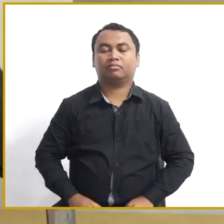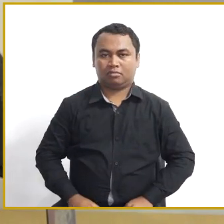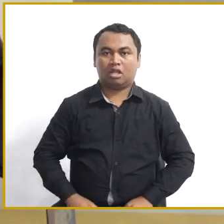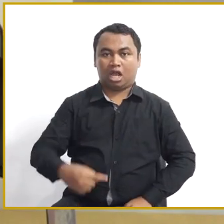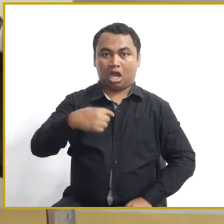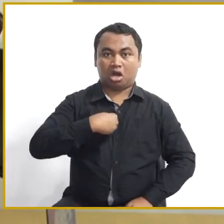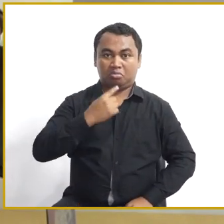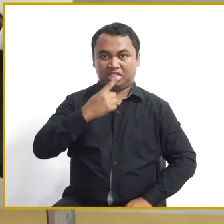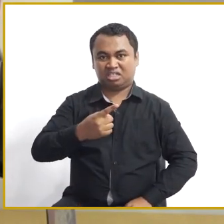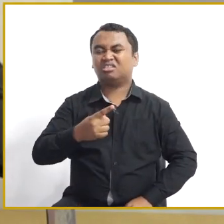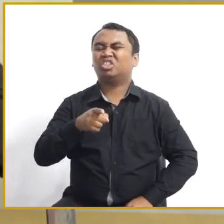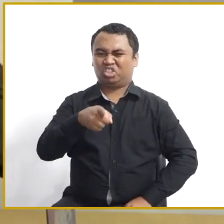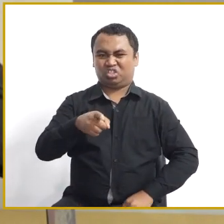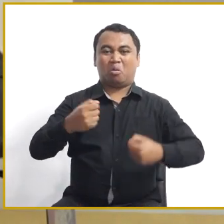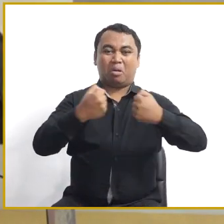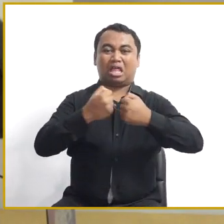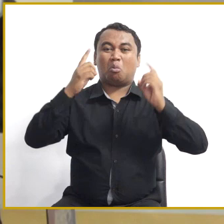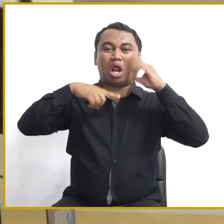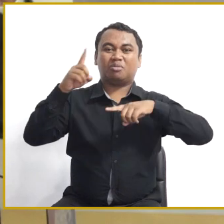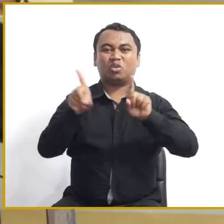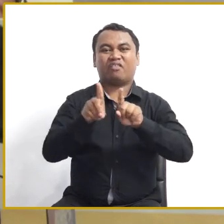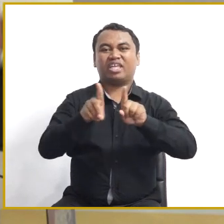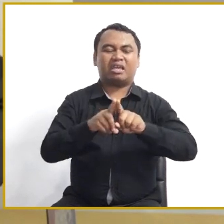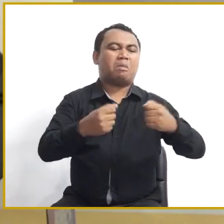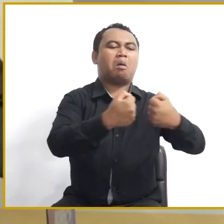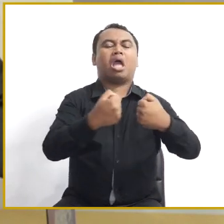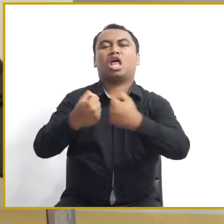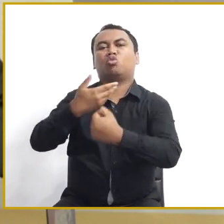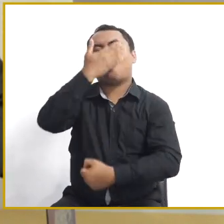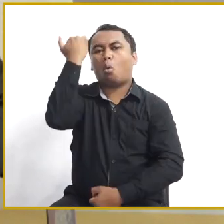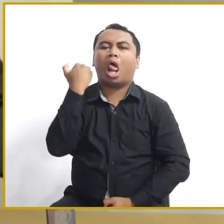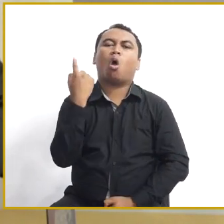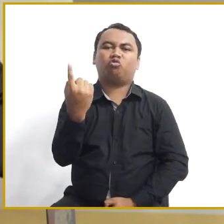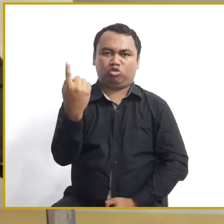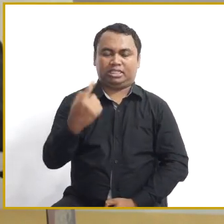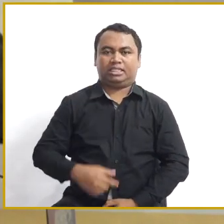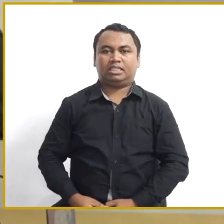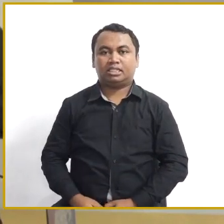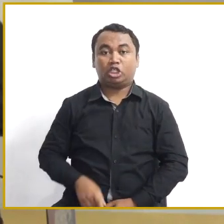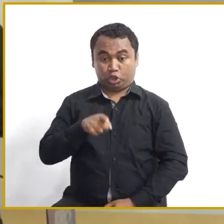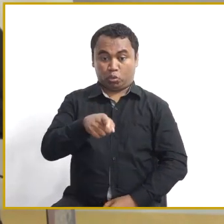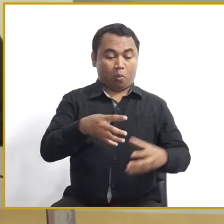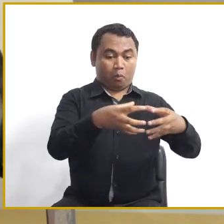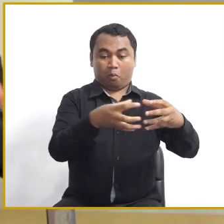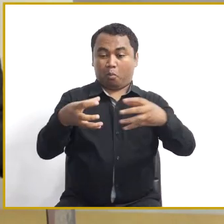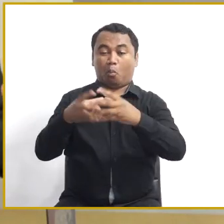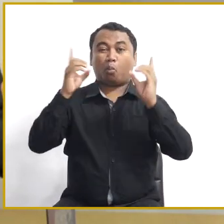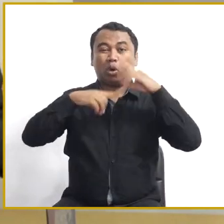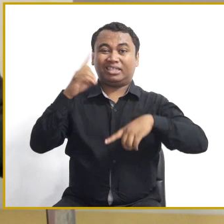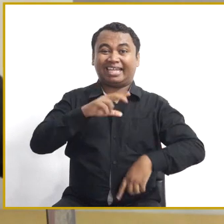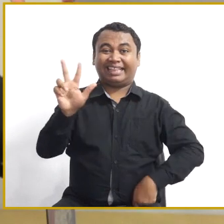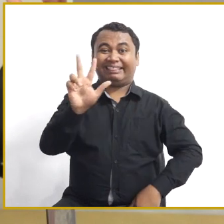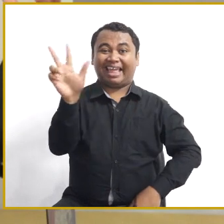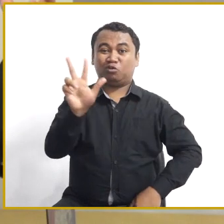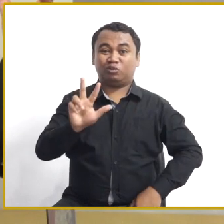izany dia fampisaram-bazana mbola tamin'ny androny colonisation foana ty resaka antoko politika telonjato tsy